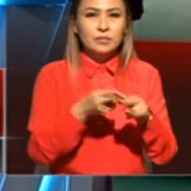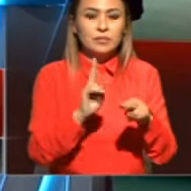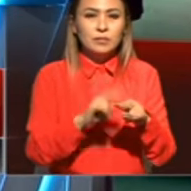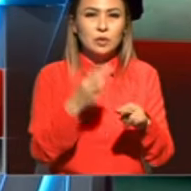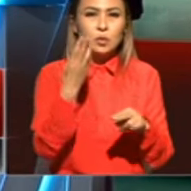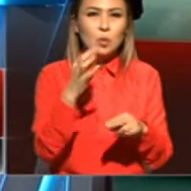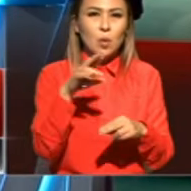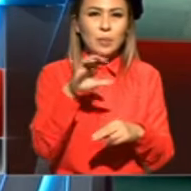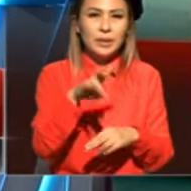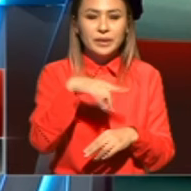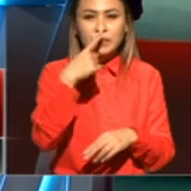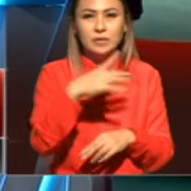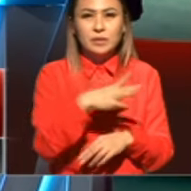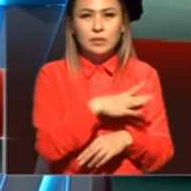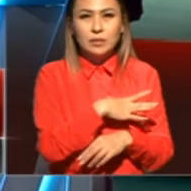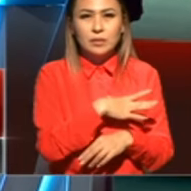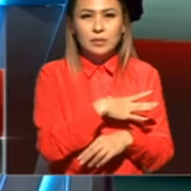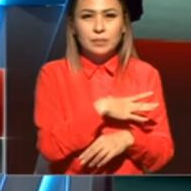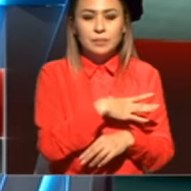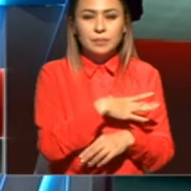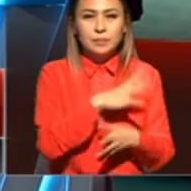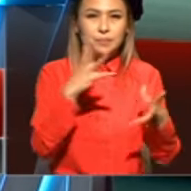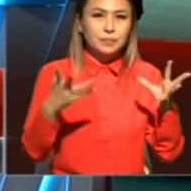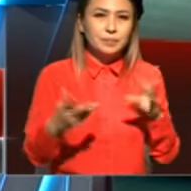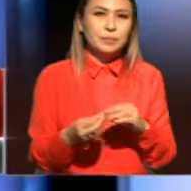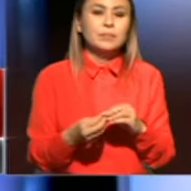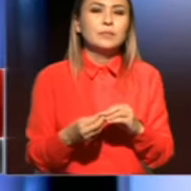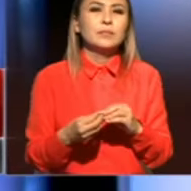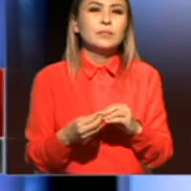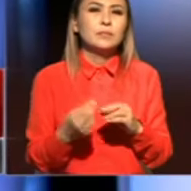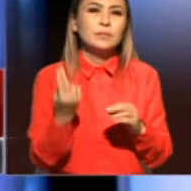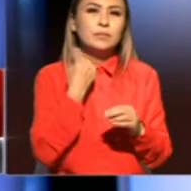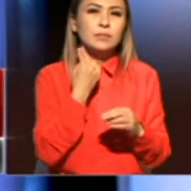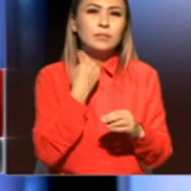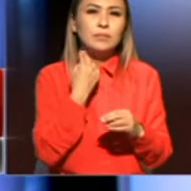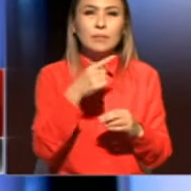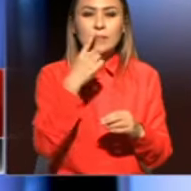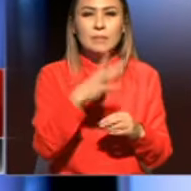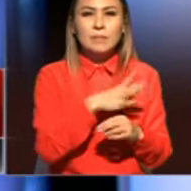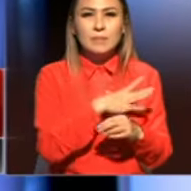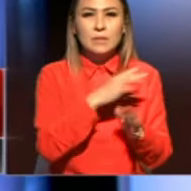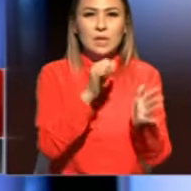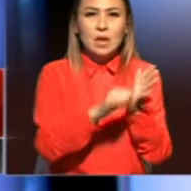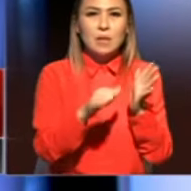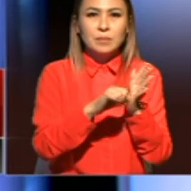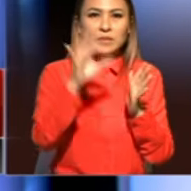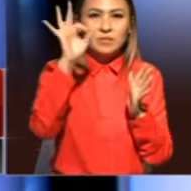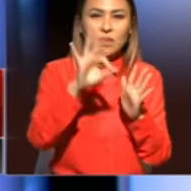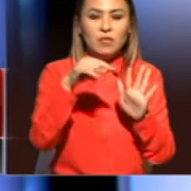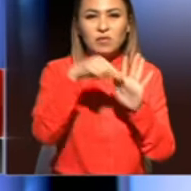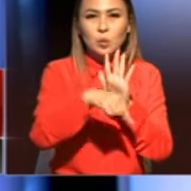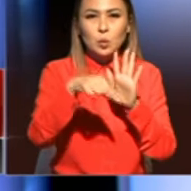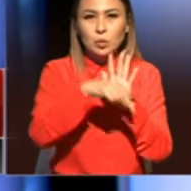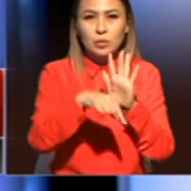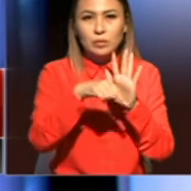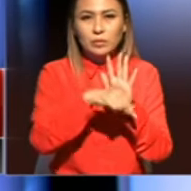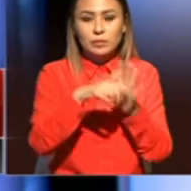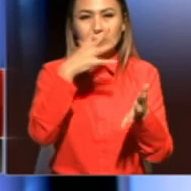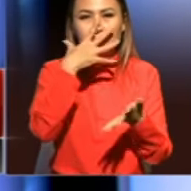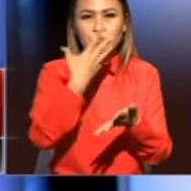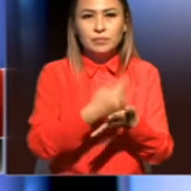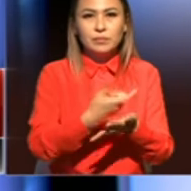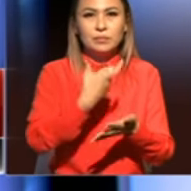Шолпан қарындасымыз сәл жалпы қарызды айтты. Оның 60% ішкі қарыз. Яғни өзіміздің